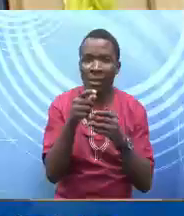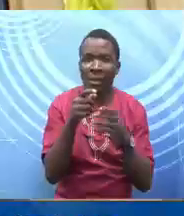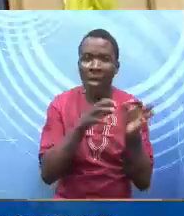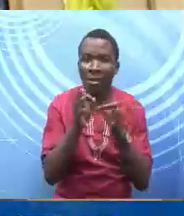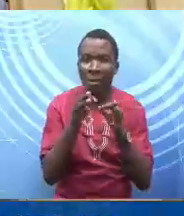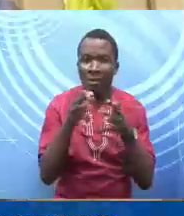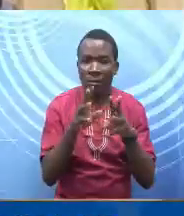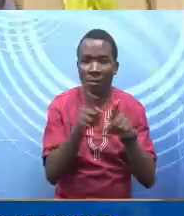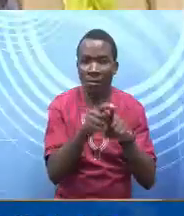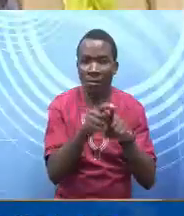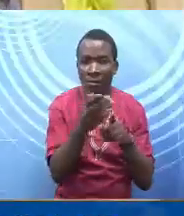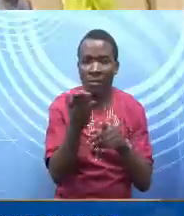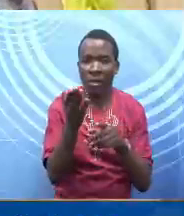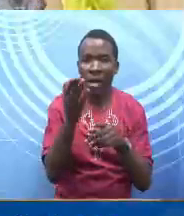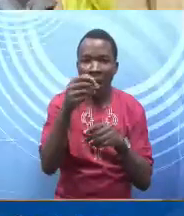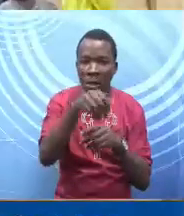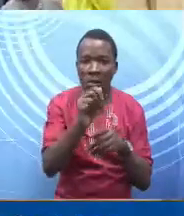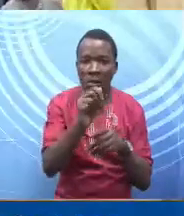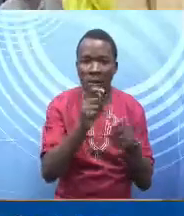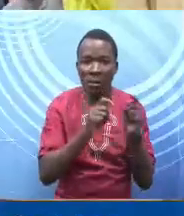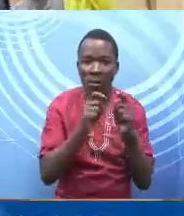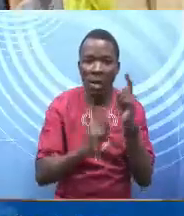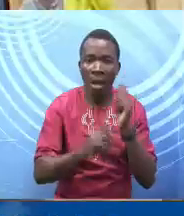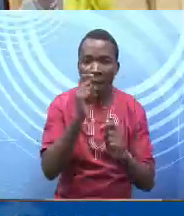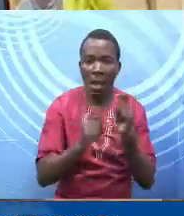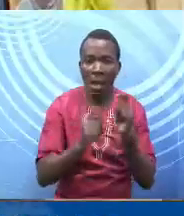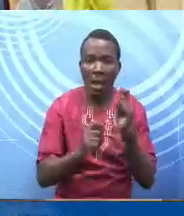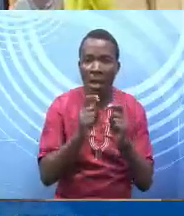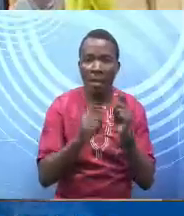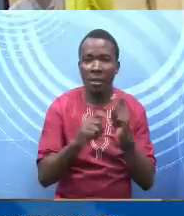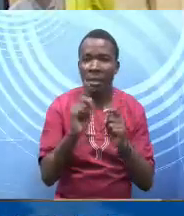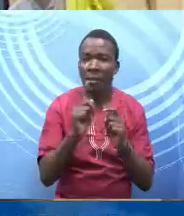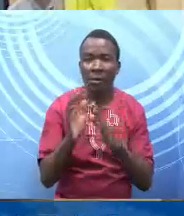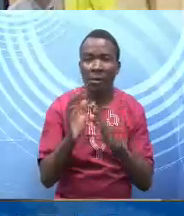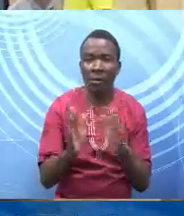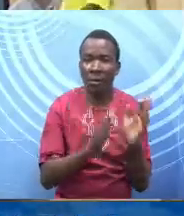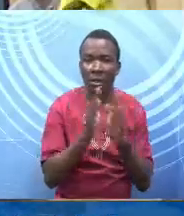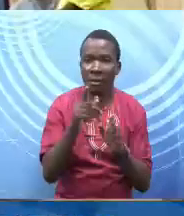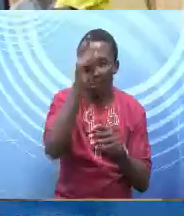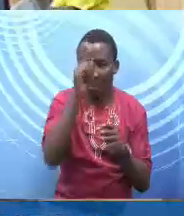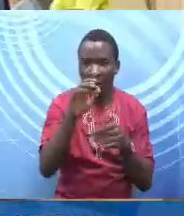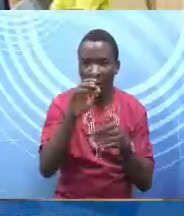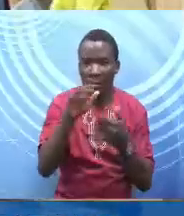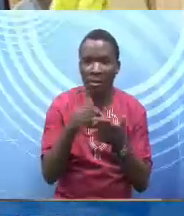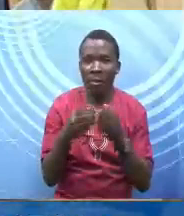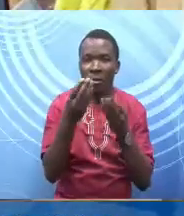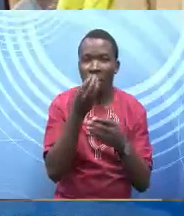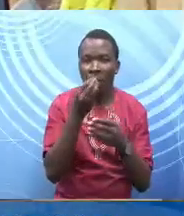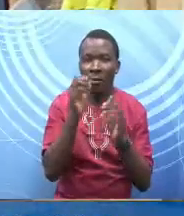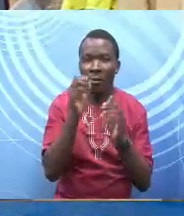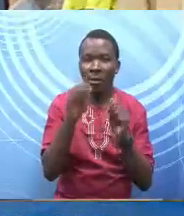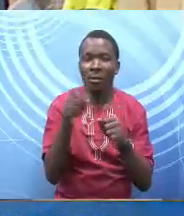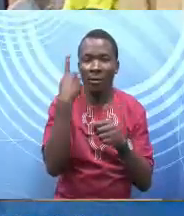ubu buryo ayo mata ntabwo yagenewe abaturage bose turimo guhereza ibyo kurya yenda ashobora kuba barabyumvise